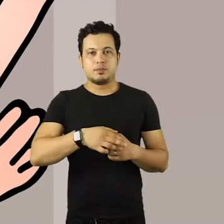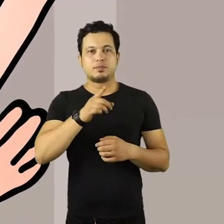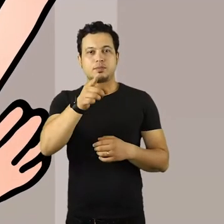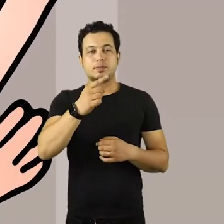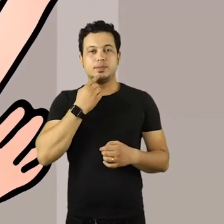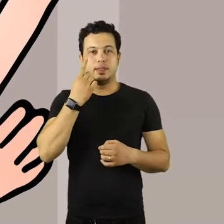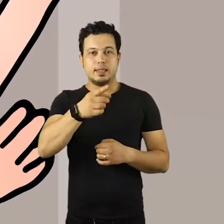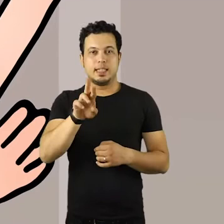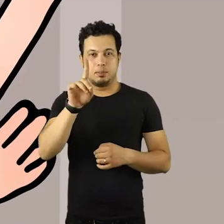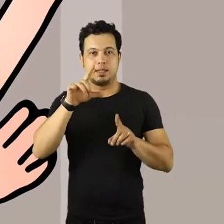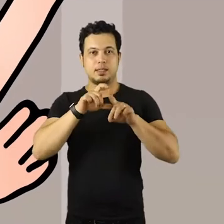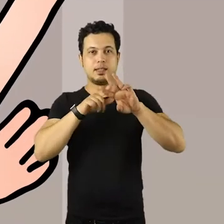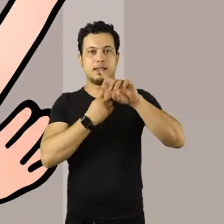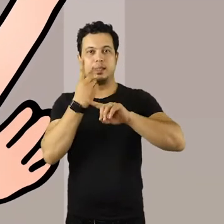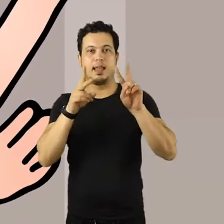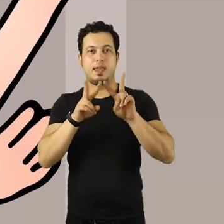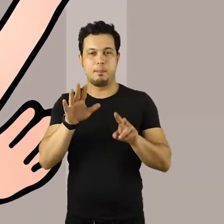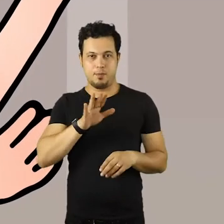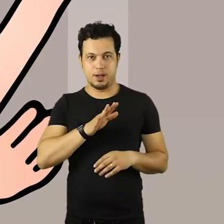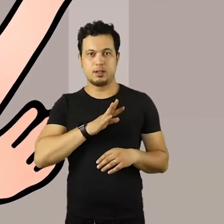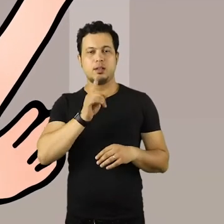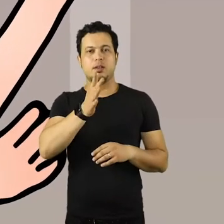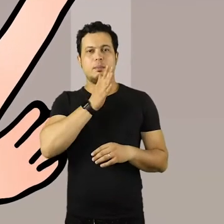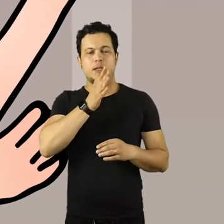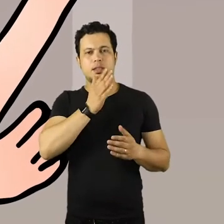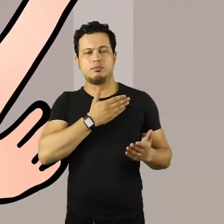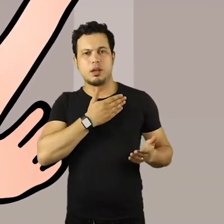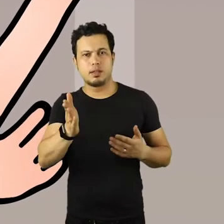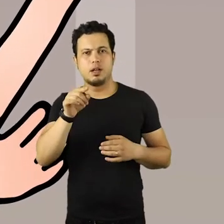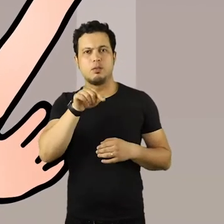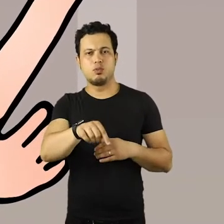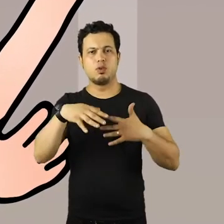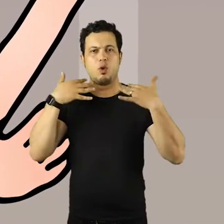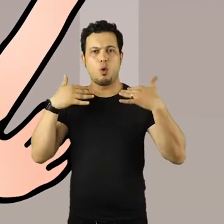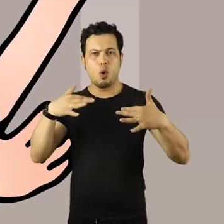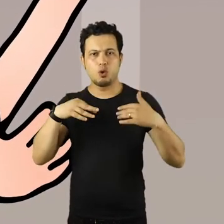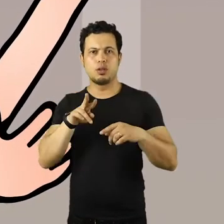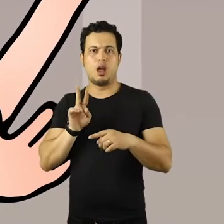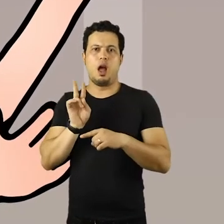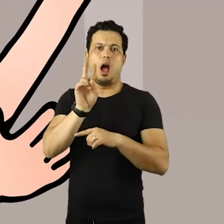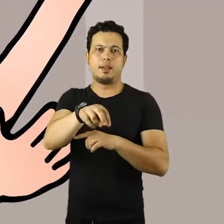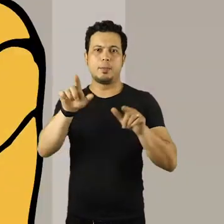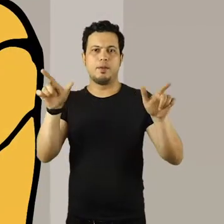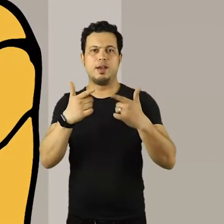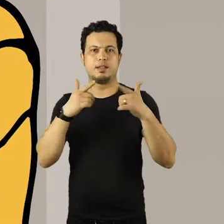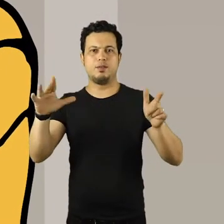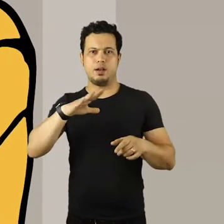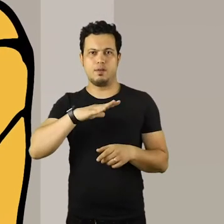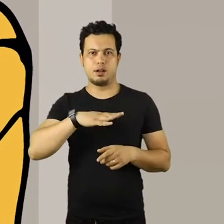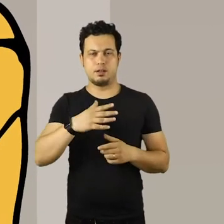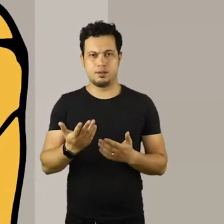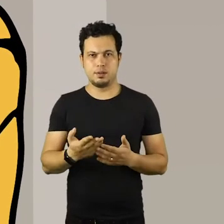deyim var ancak benim dediğim bir deyim değil. Bildiğim kadarıyla koyun atlatma festivali diye bir festival var. Ne